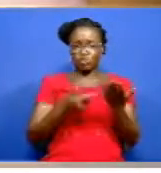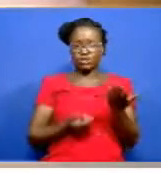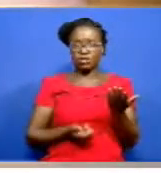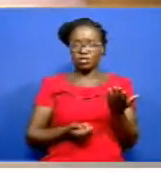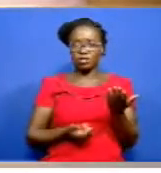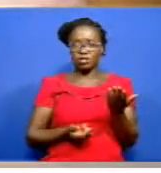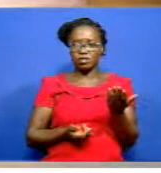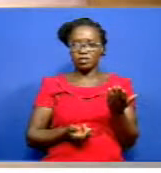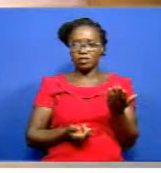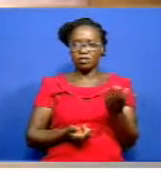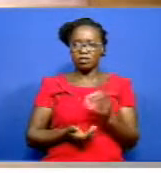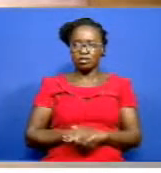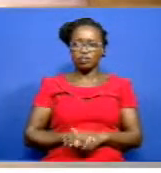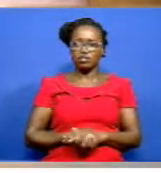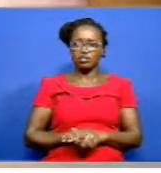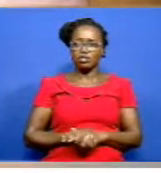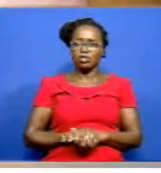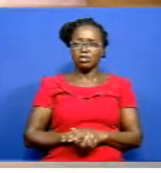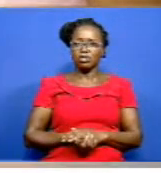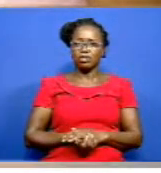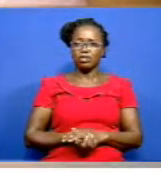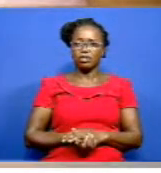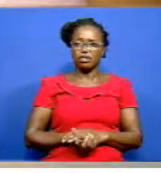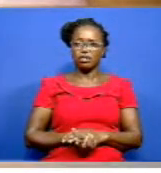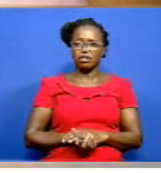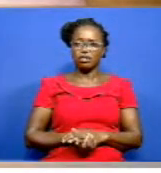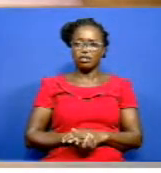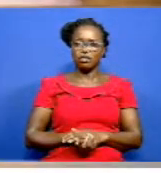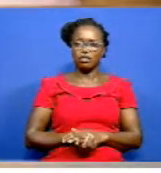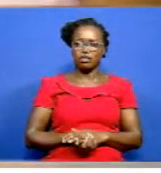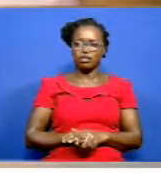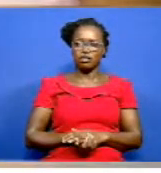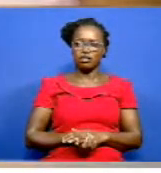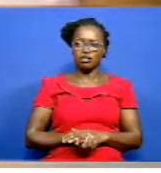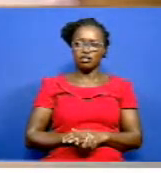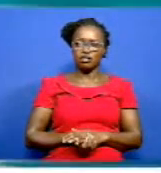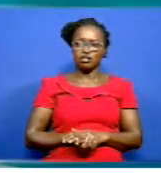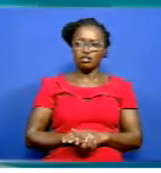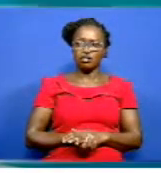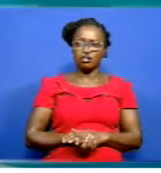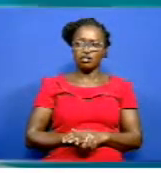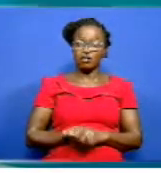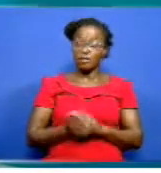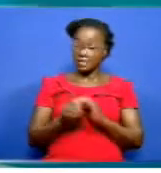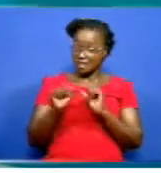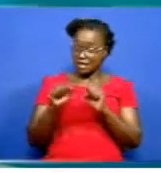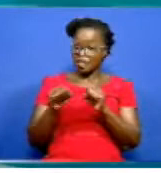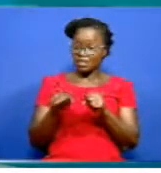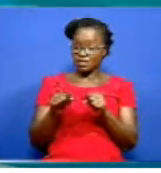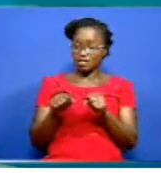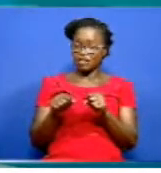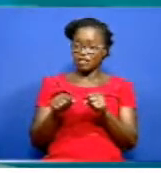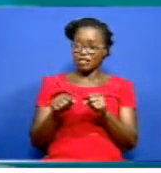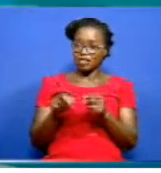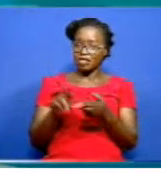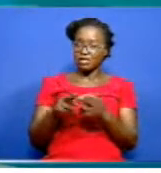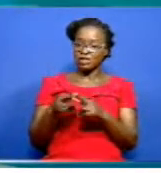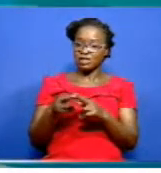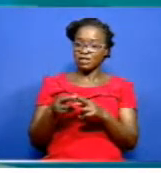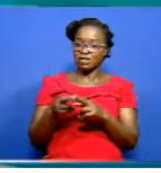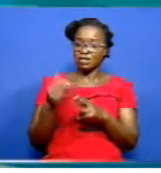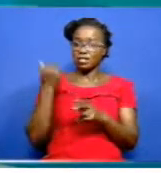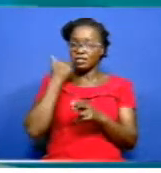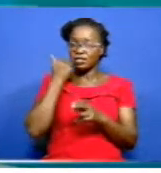la postnatal mental health. Tunaweza sema itampatia stress related disorders